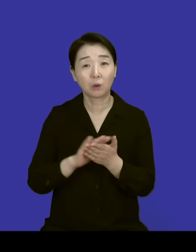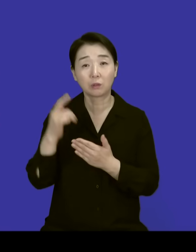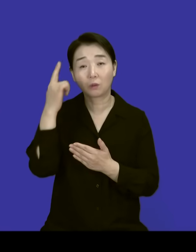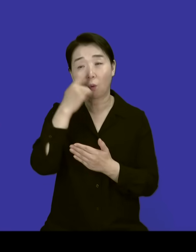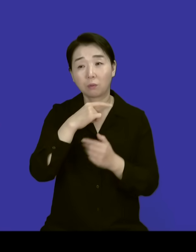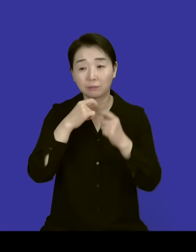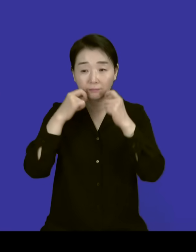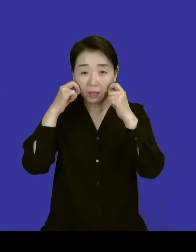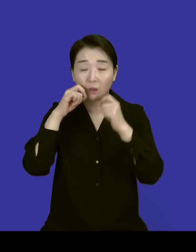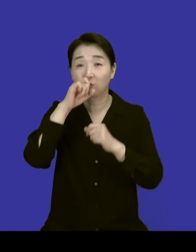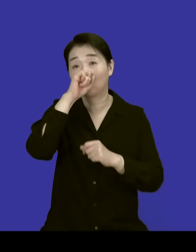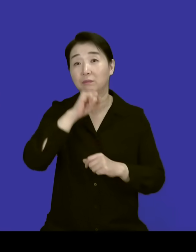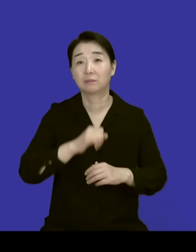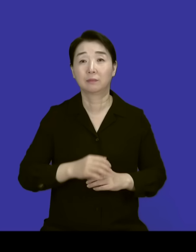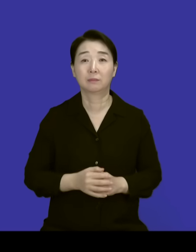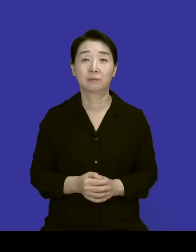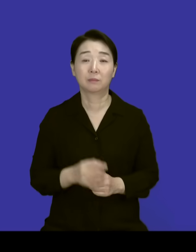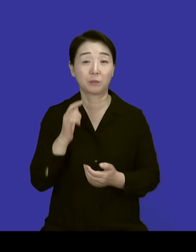너무 좋으시더라고요.